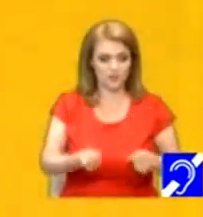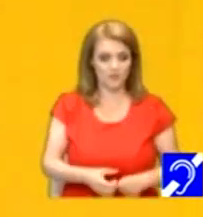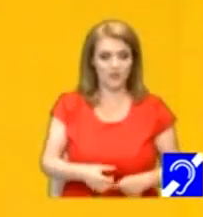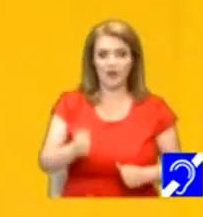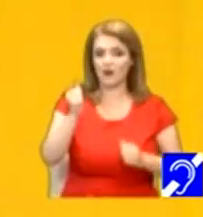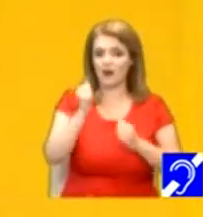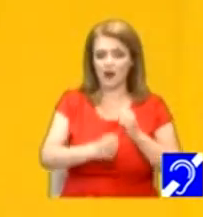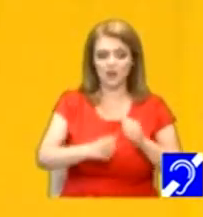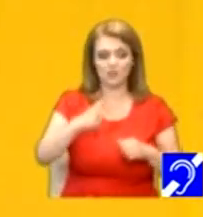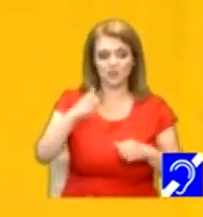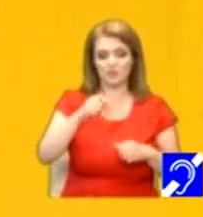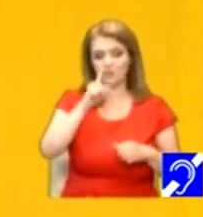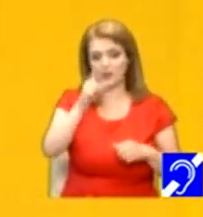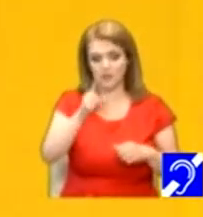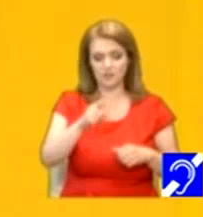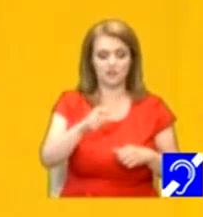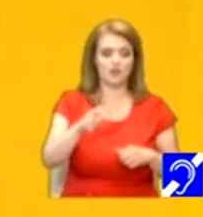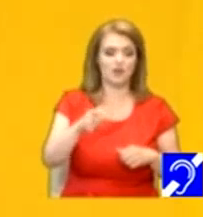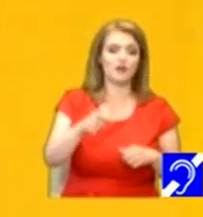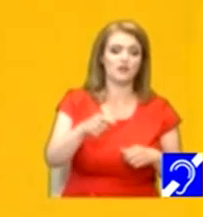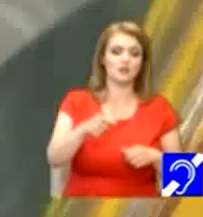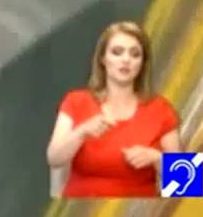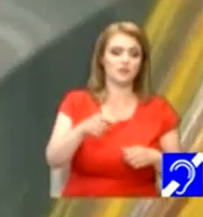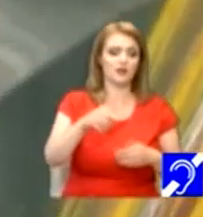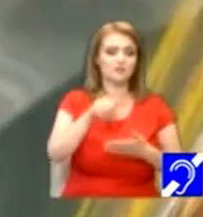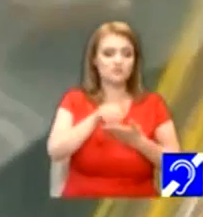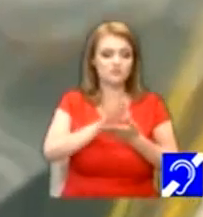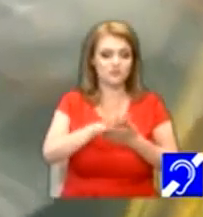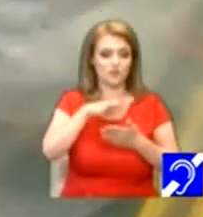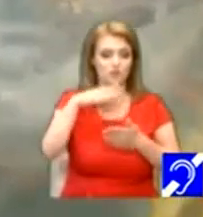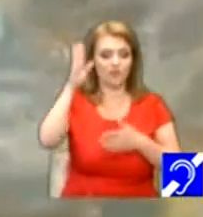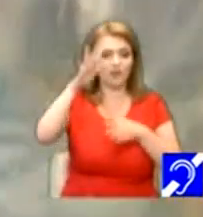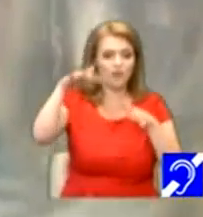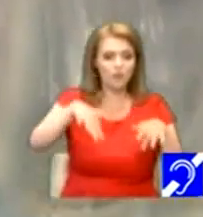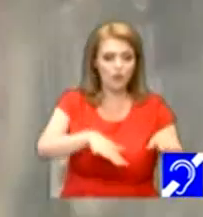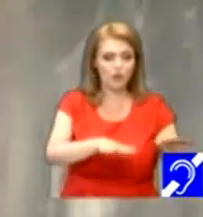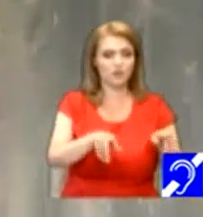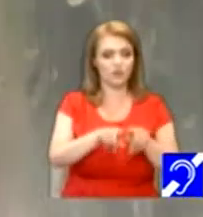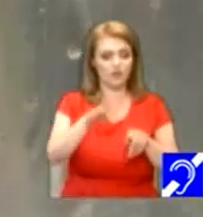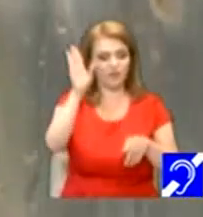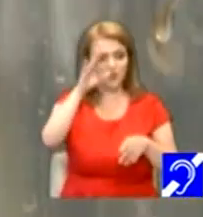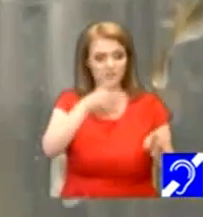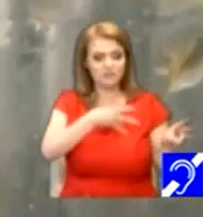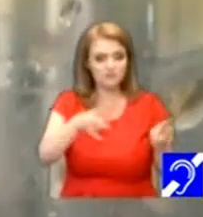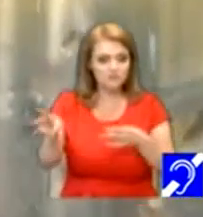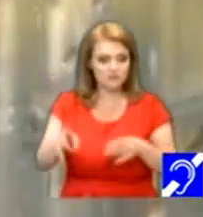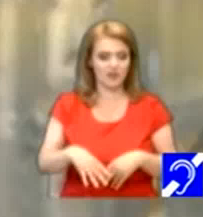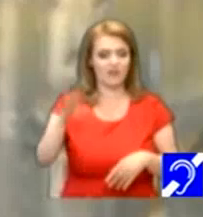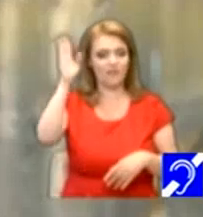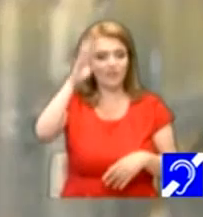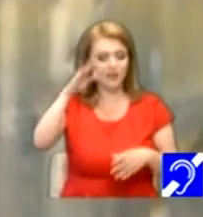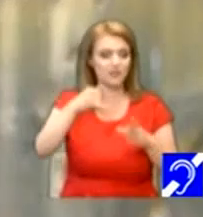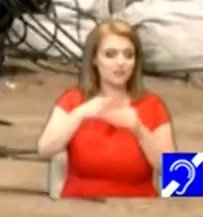medie 250 de grame de plastic. Acesta provoacă afecțiuni respiratorii, cardiovasculare, modifică compoziția sângelui, afectează